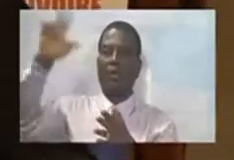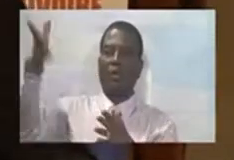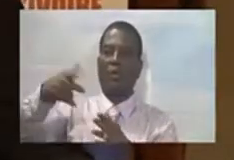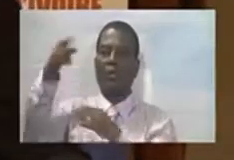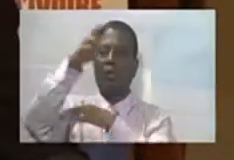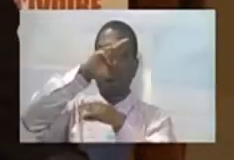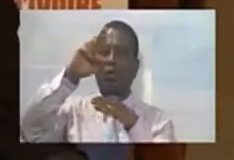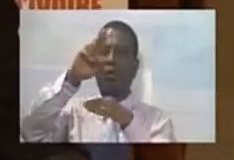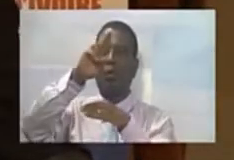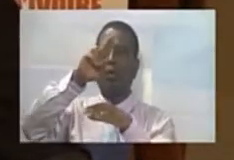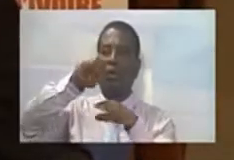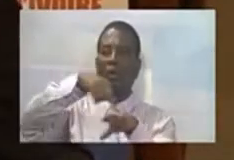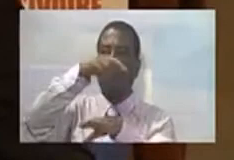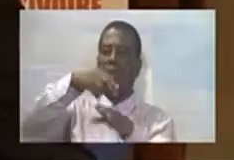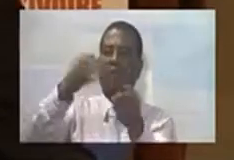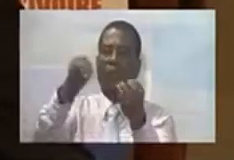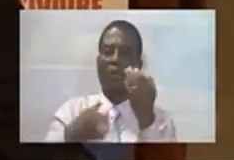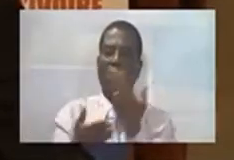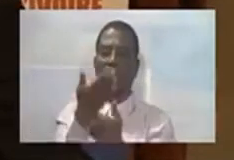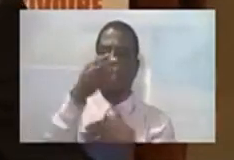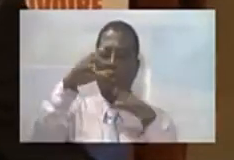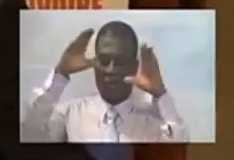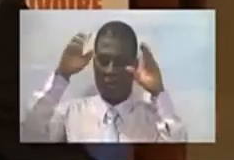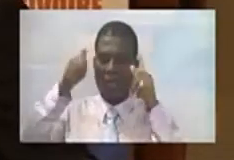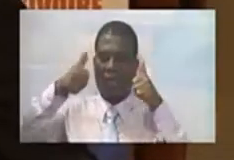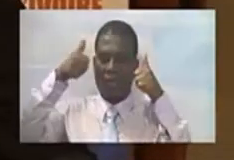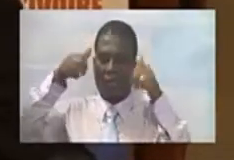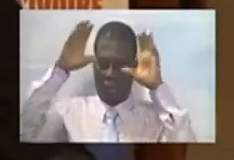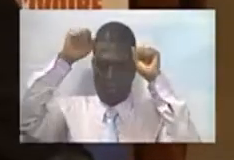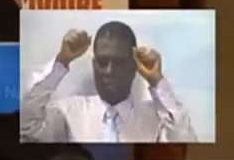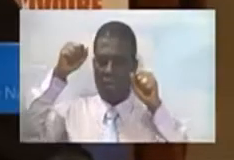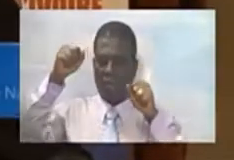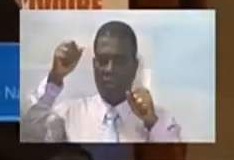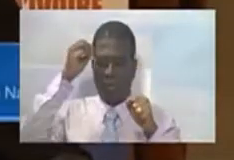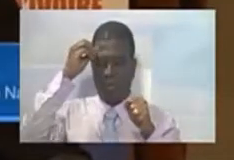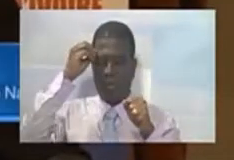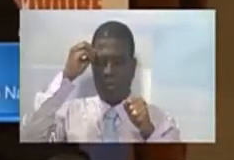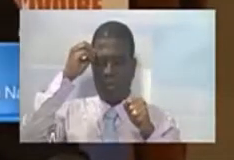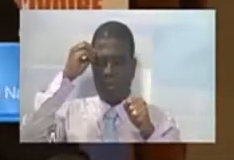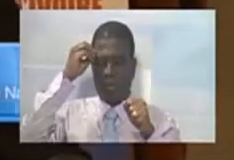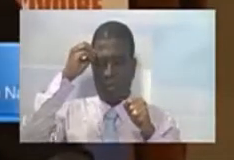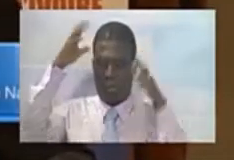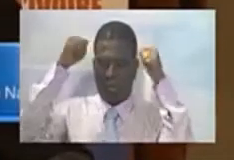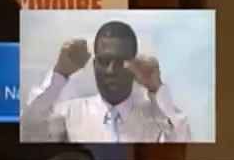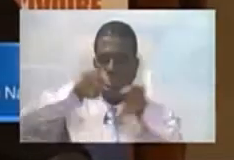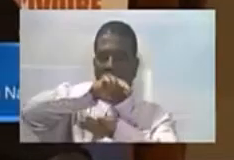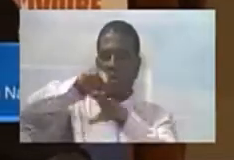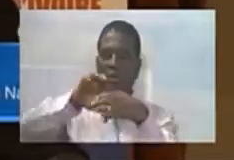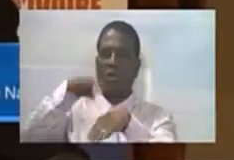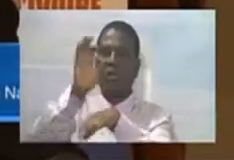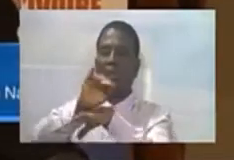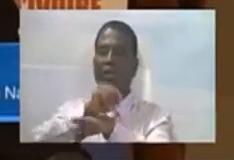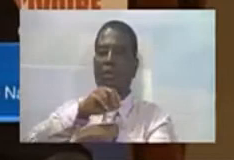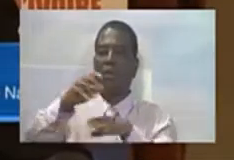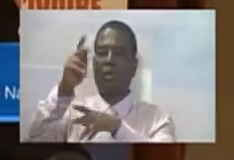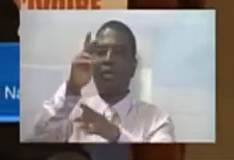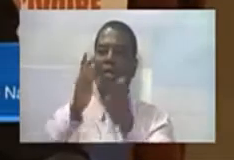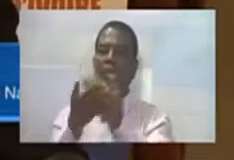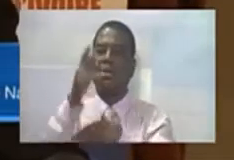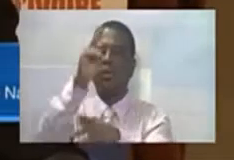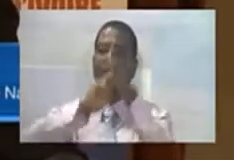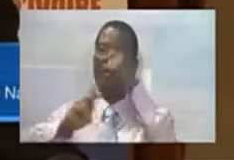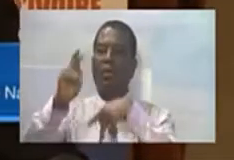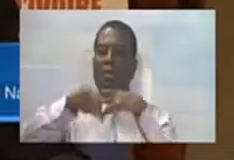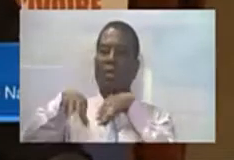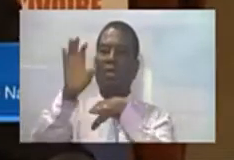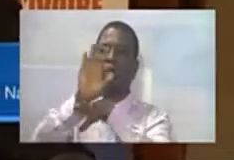République, voulue par Son Excellence Monsieur Alassane Ouattara, président de la République de Côte d'Ivoire, et par le peuple de Côte d'Ivoire le